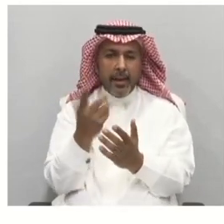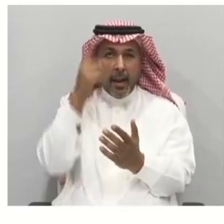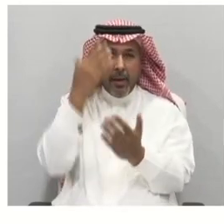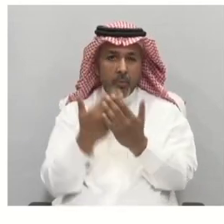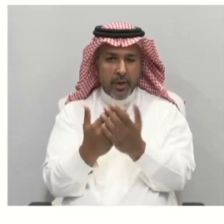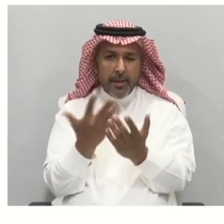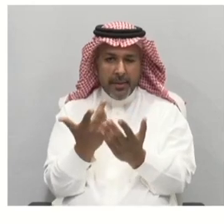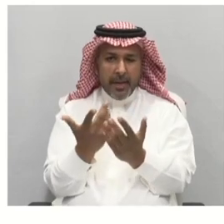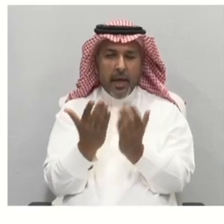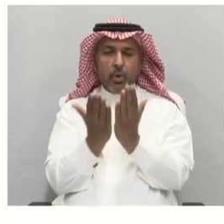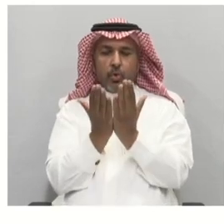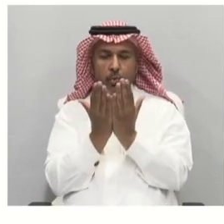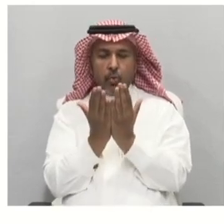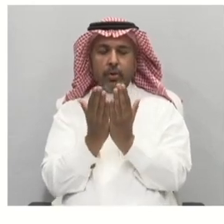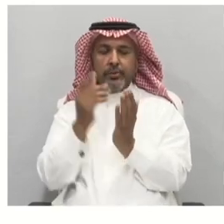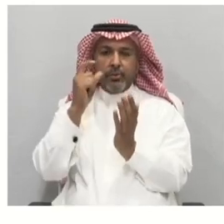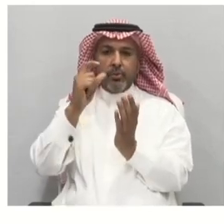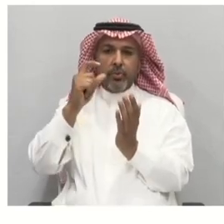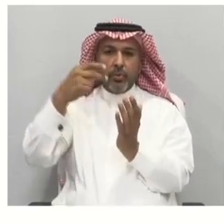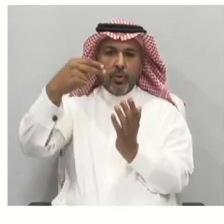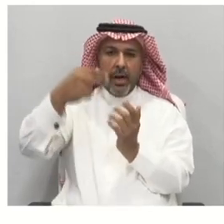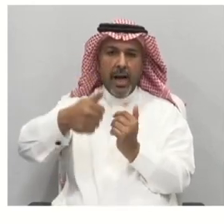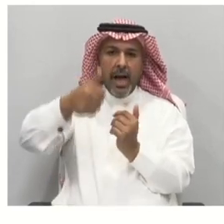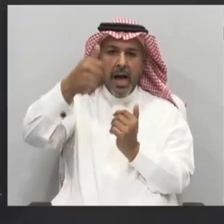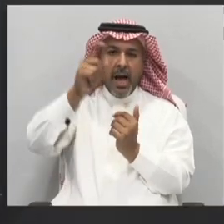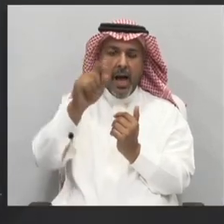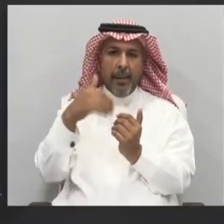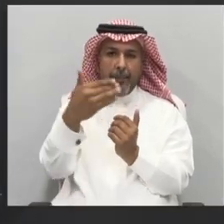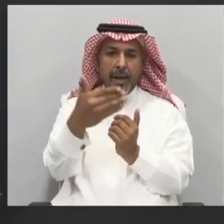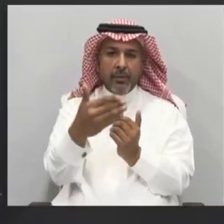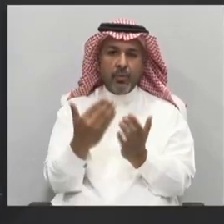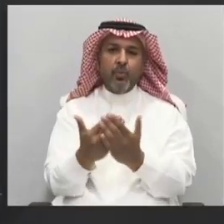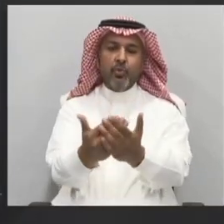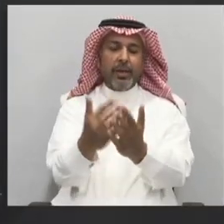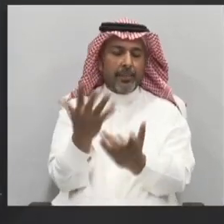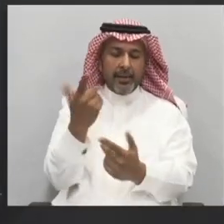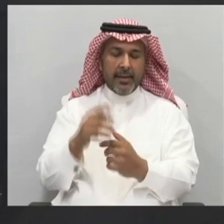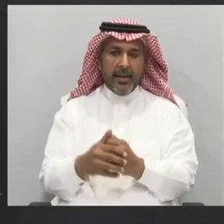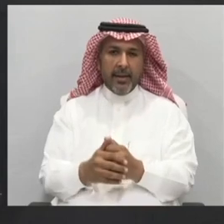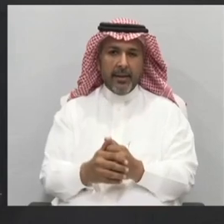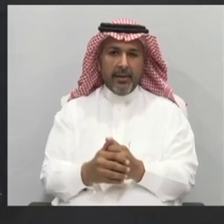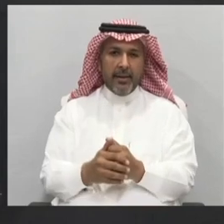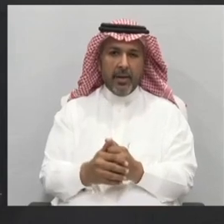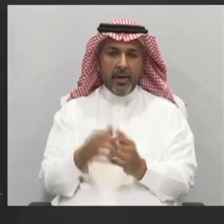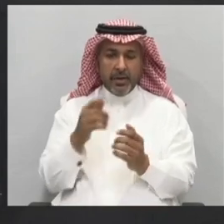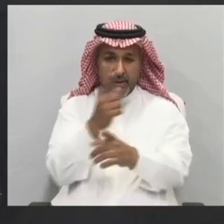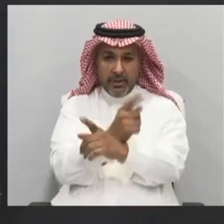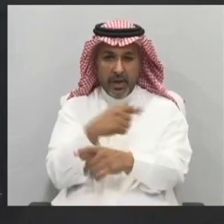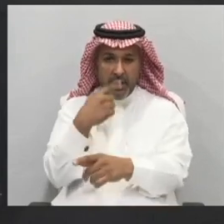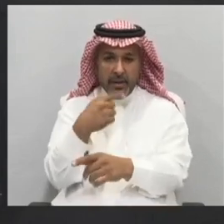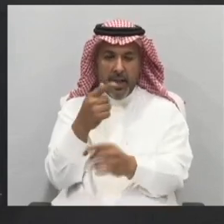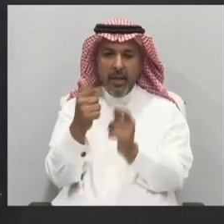حاجه والقران مليء بهذه الامثله التي تبين هذا الامر اذكر لكم مثال واحد وانتم مجتهدوا في ذكر